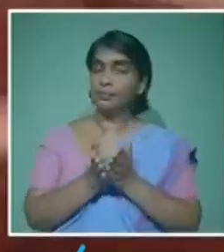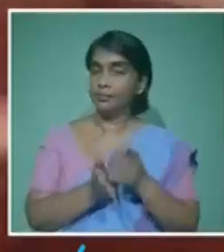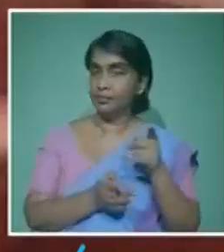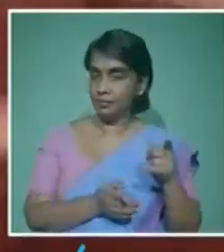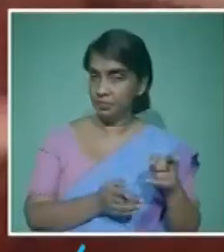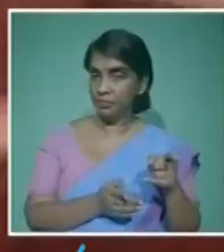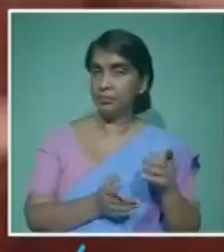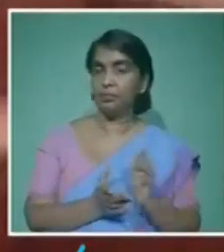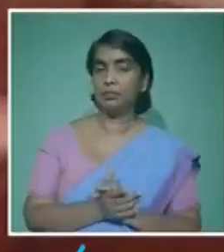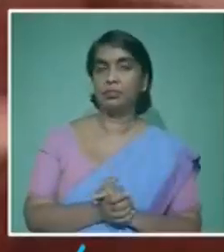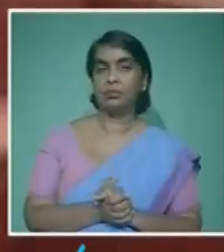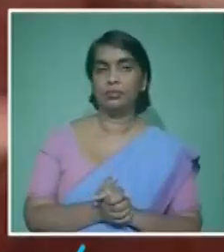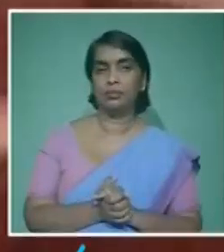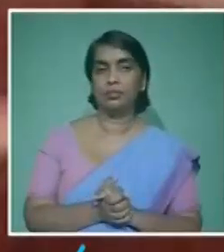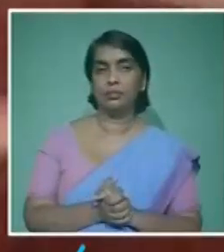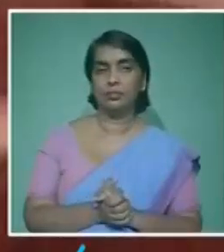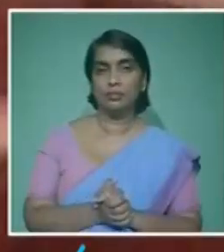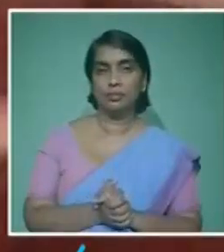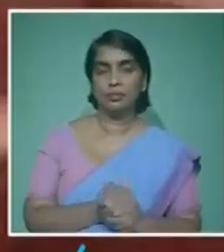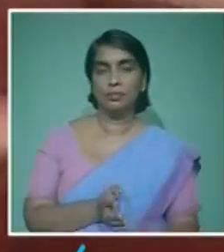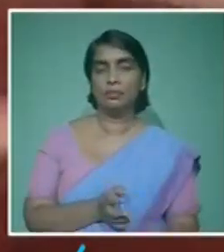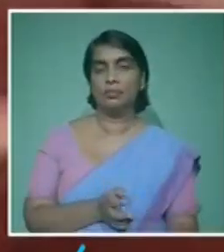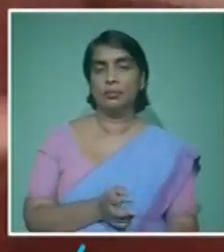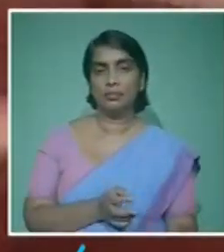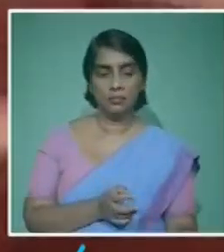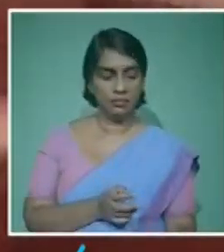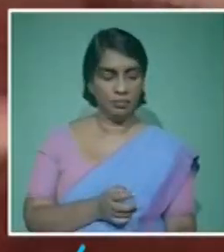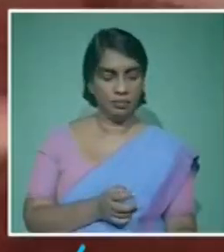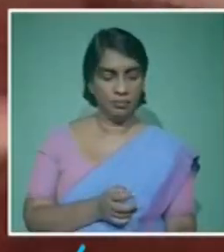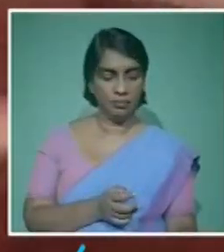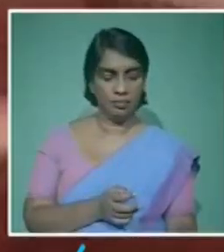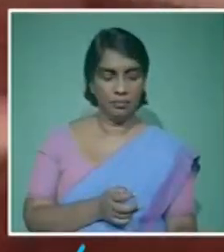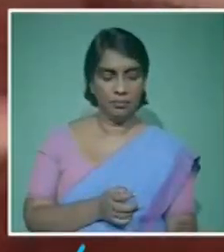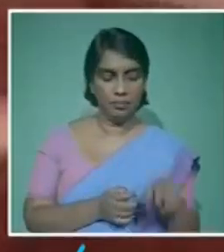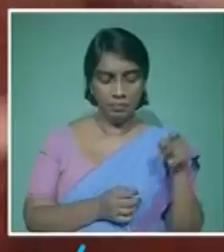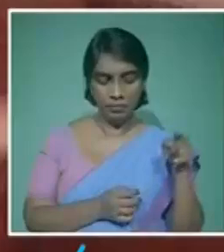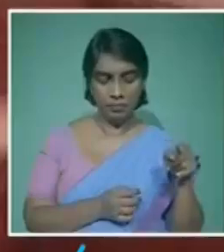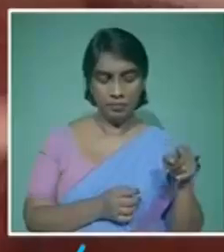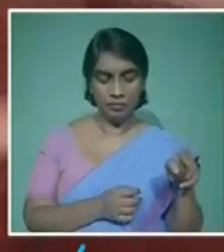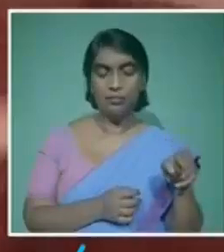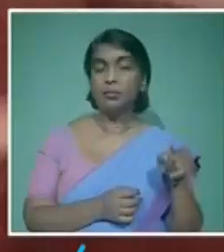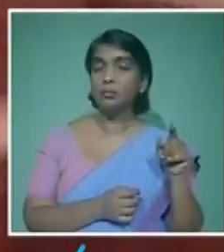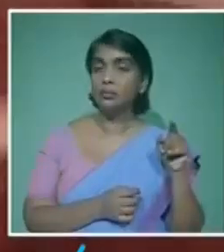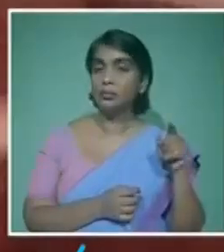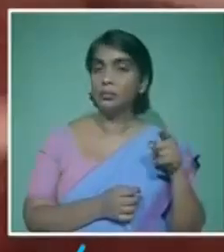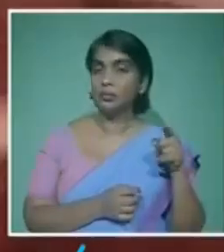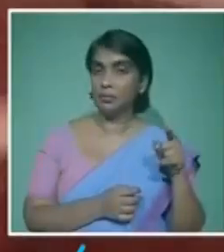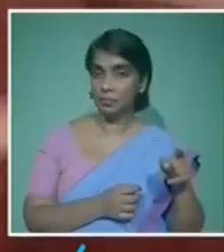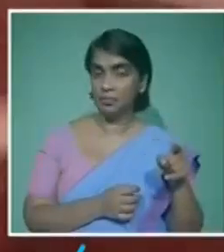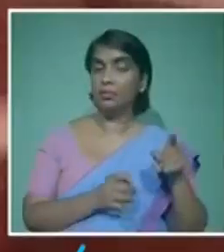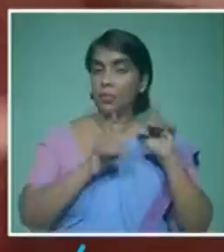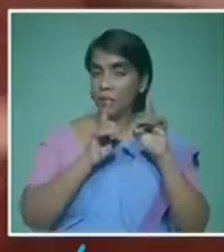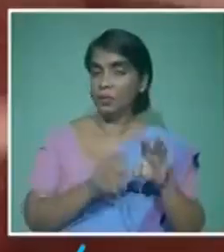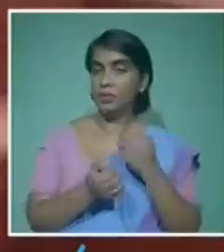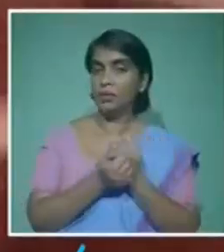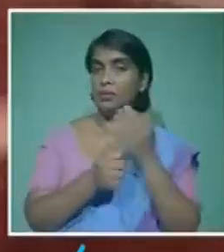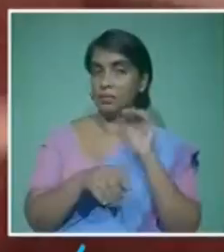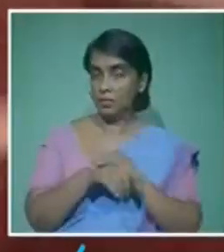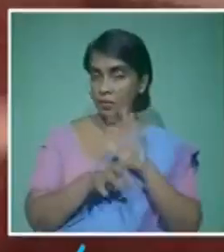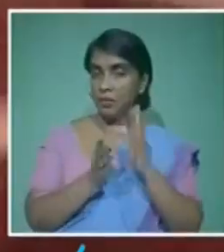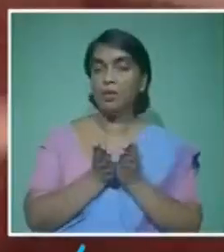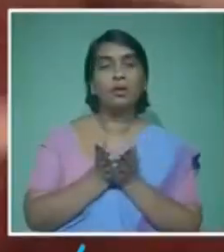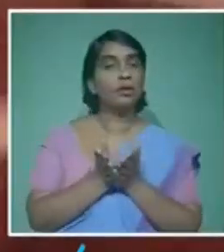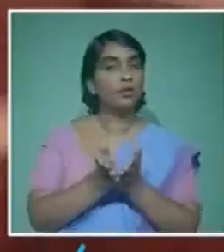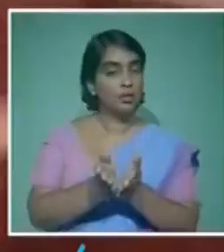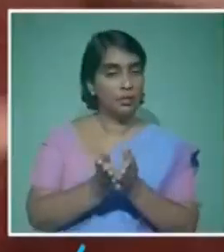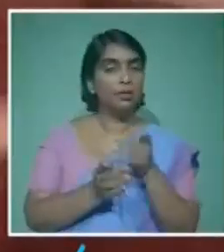கடற்தொழிலாளர்களுக்கு அப்படகுகளின் தொழில் முறைமைகளை மாற்றி சட்ட ரீதியிலான தொழில் முறைமைக்கென வழங்கும் திட்டமும் இருக்கின்றது.